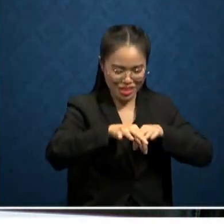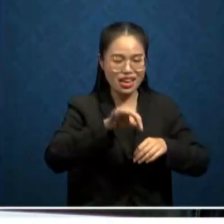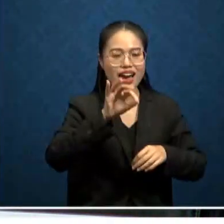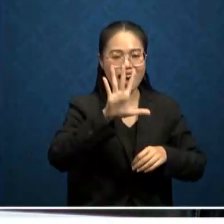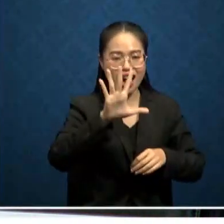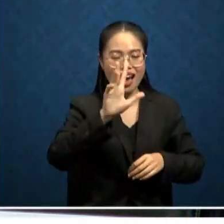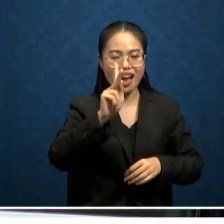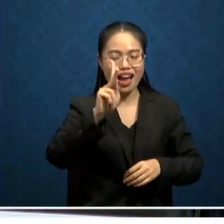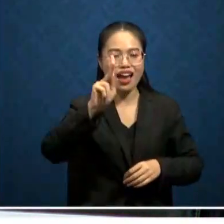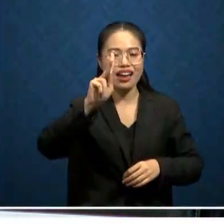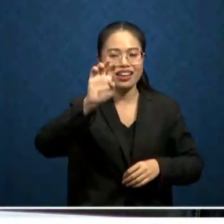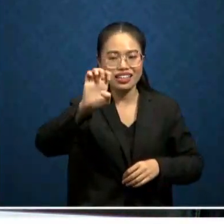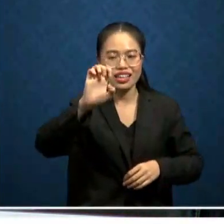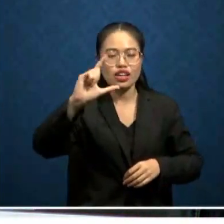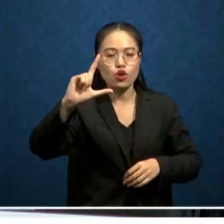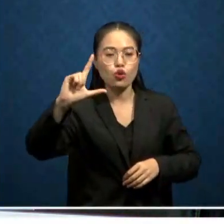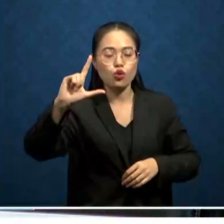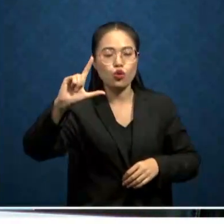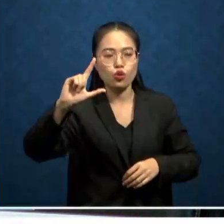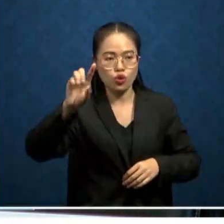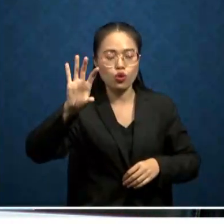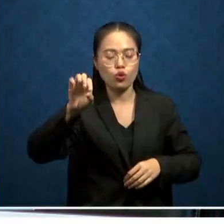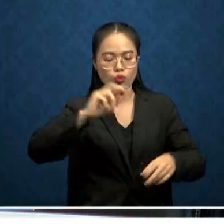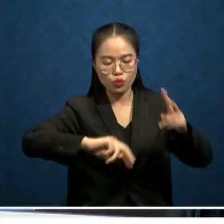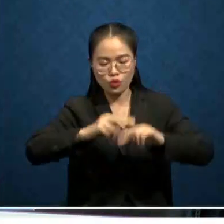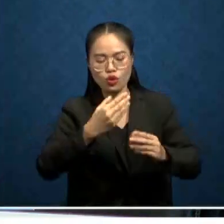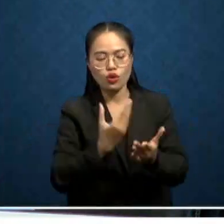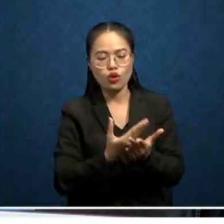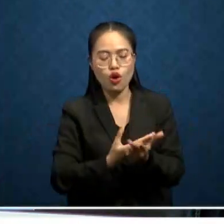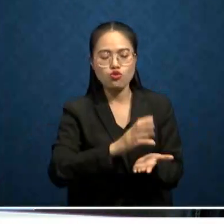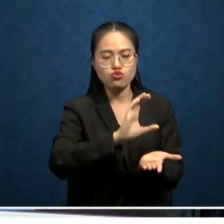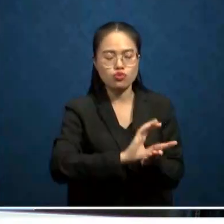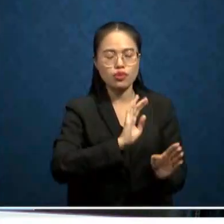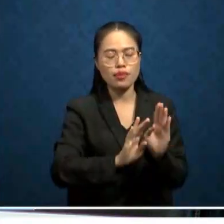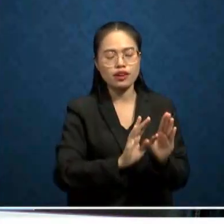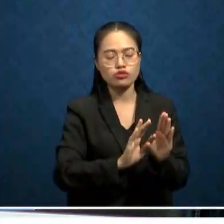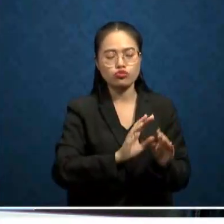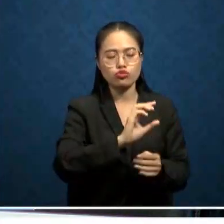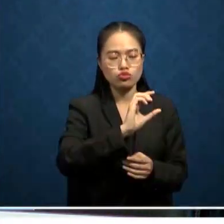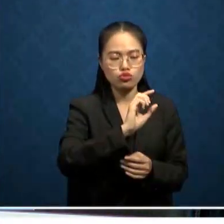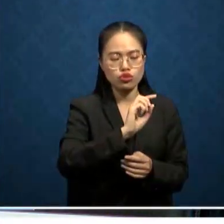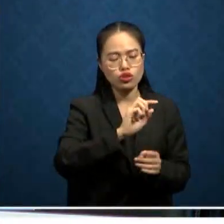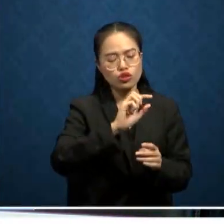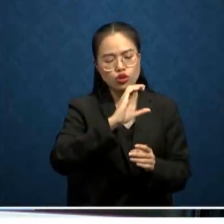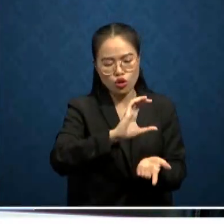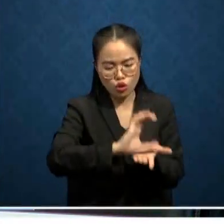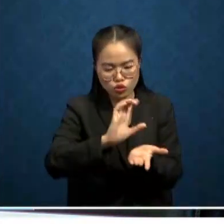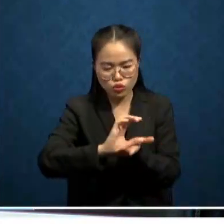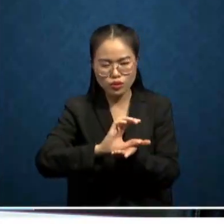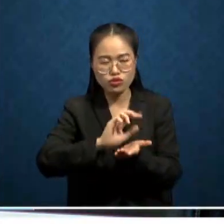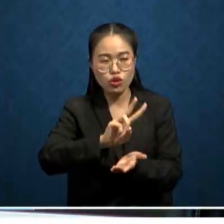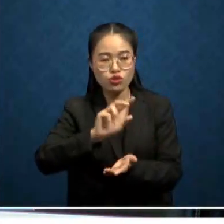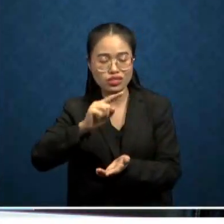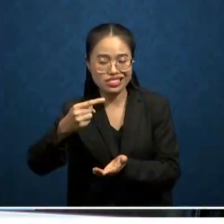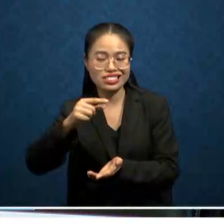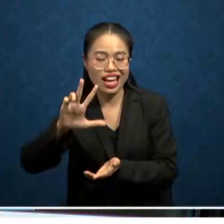รอบรไฟฟ้าสำหรับกองทุนราชบุรีที่จังหวัดราชบุรีเนี่ยมีอยู่ 2-3กองทุนนะครับก็จะมีรัศมีตามกำลังการผลิตนะครับแล้วก็จะมีพื้นที่